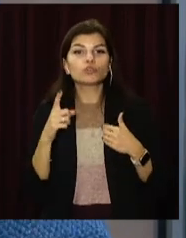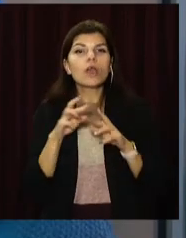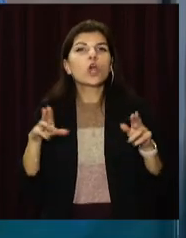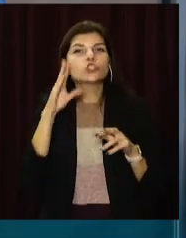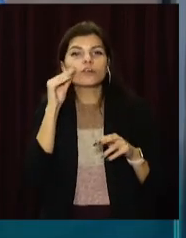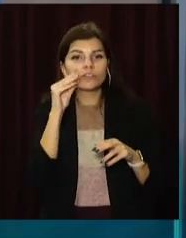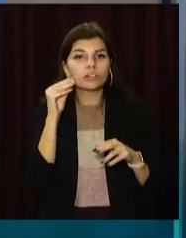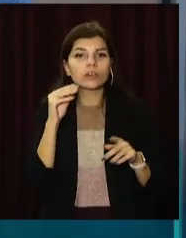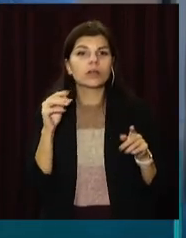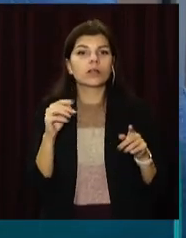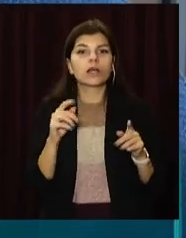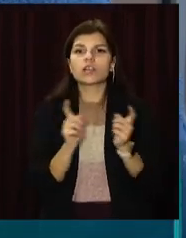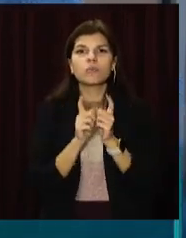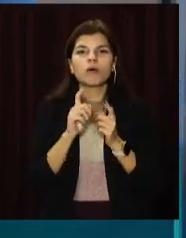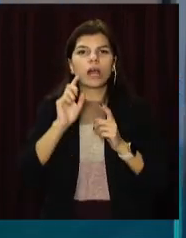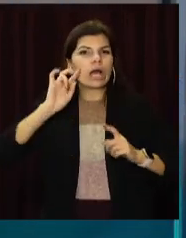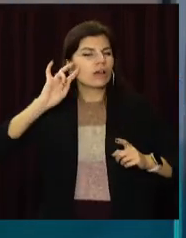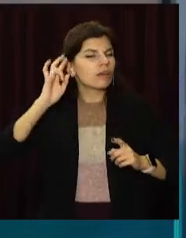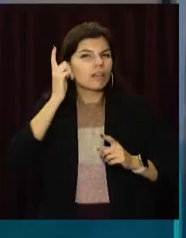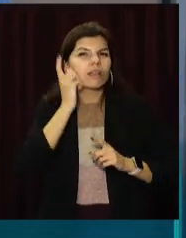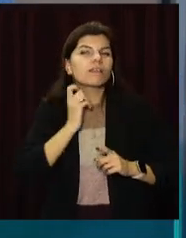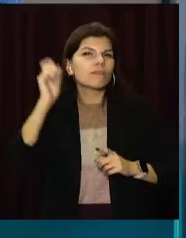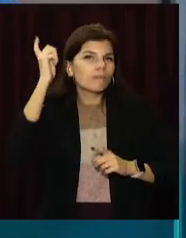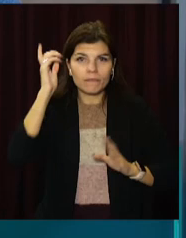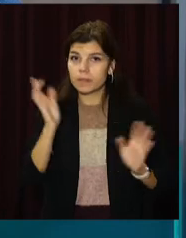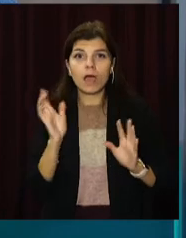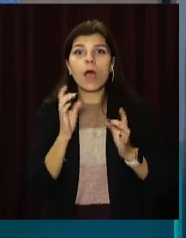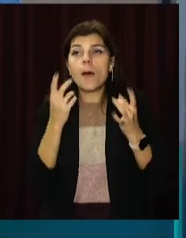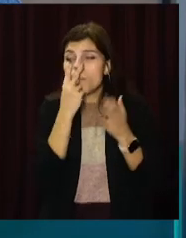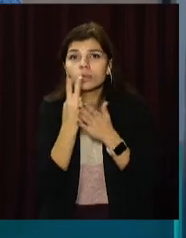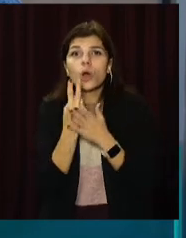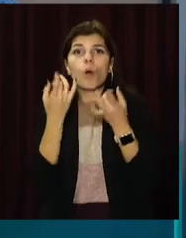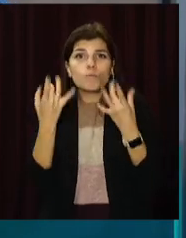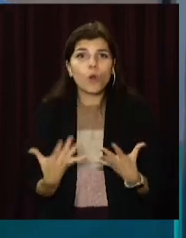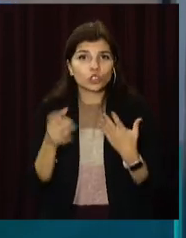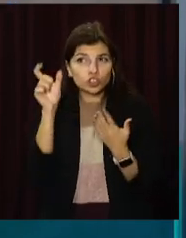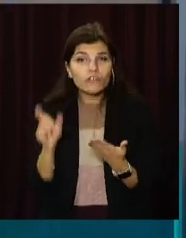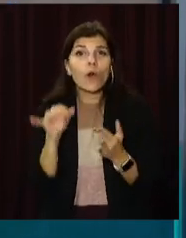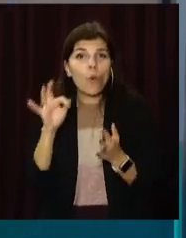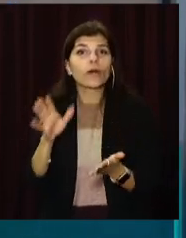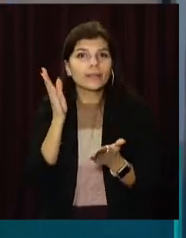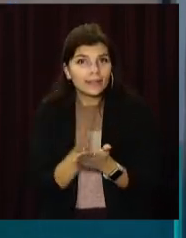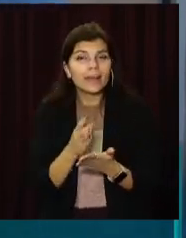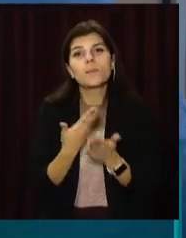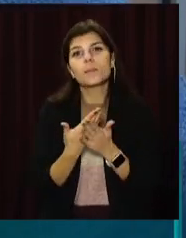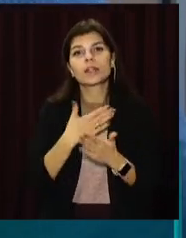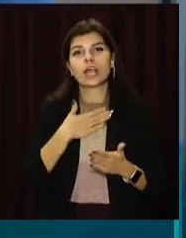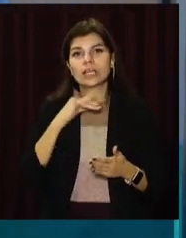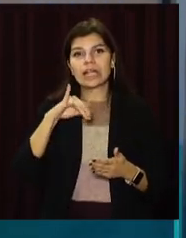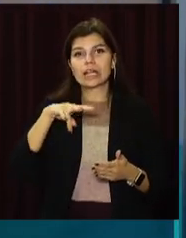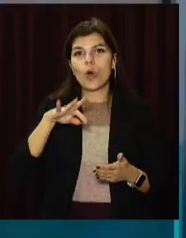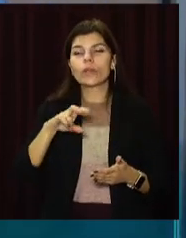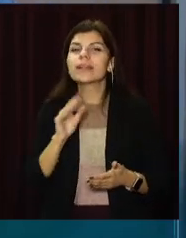Шевченко, не бронзовів, а щоб показати його простою людиною. Наприклад, наша Ілона